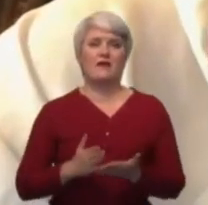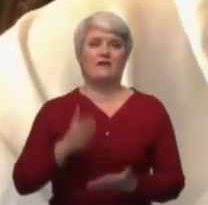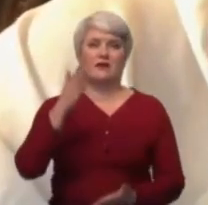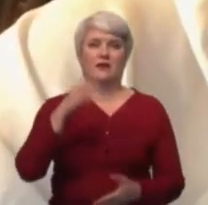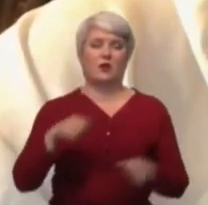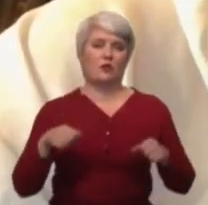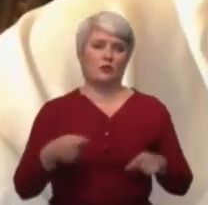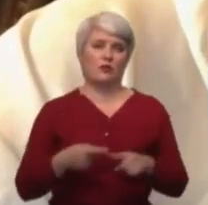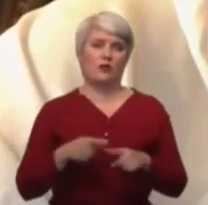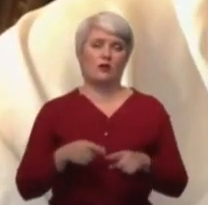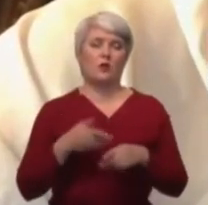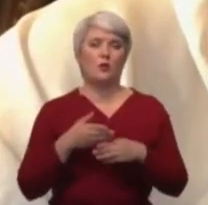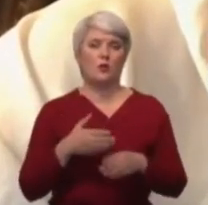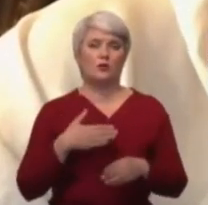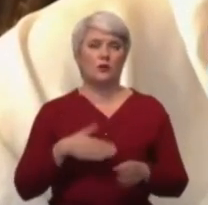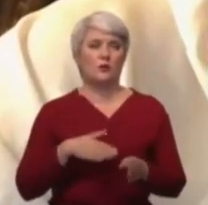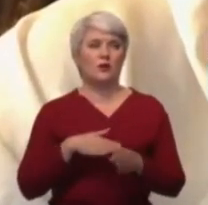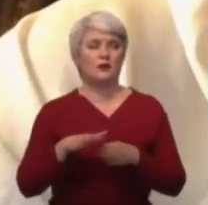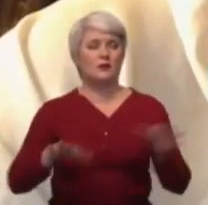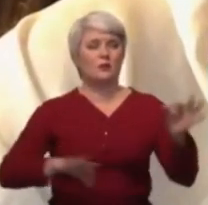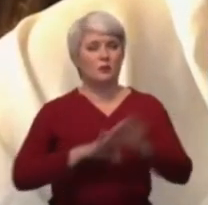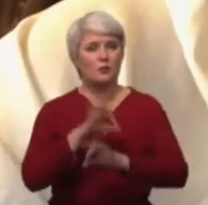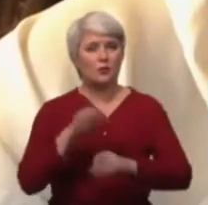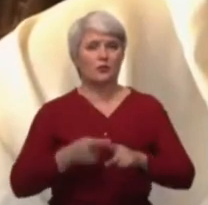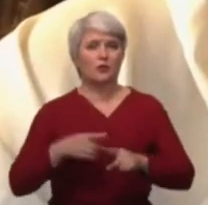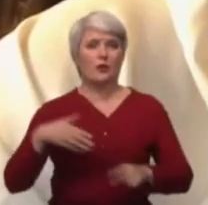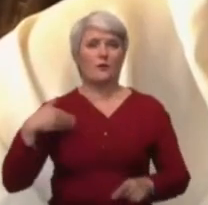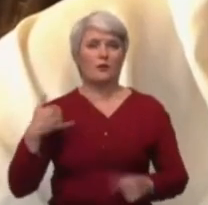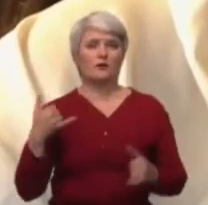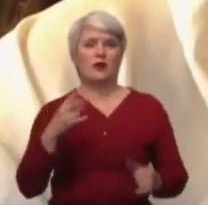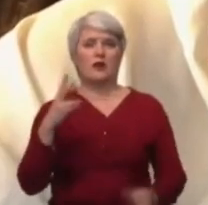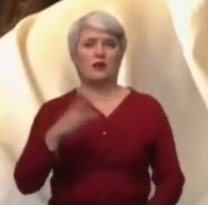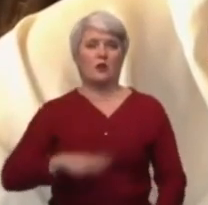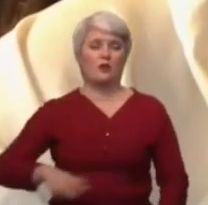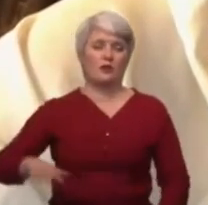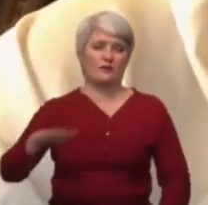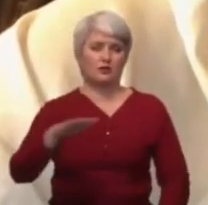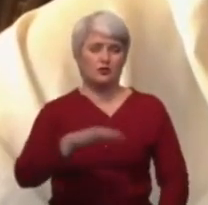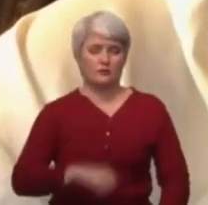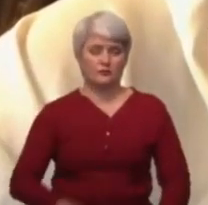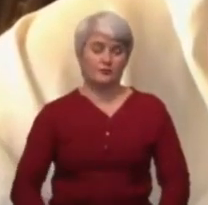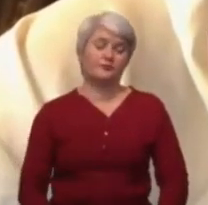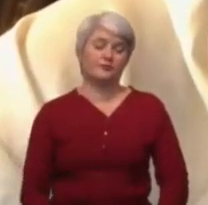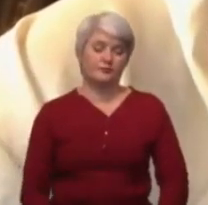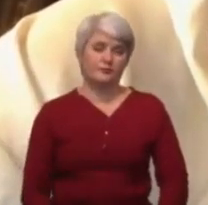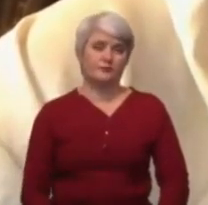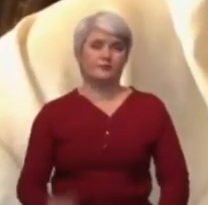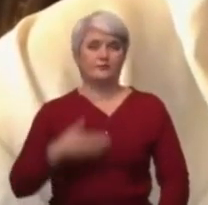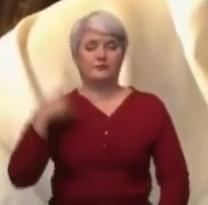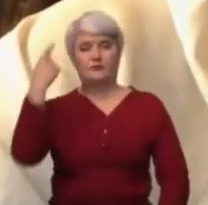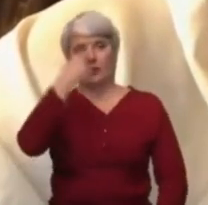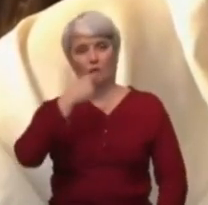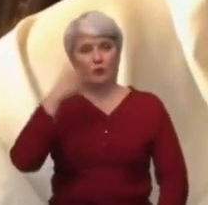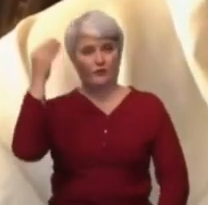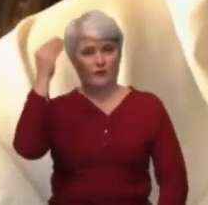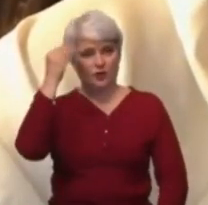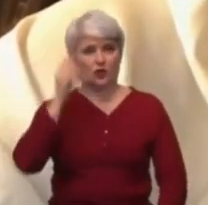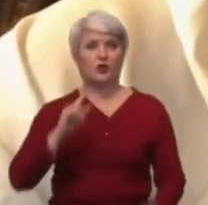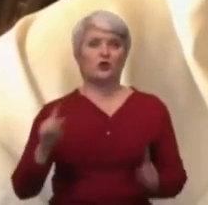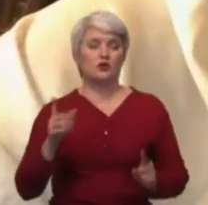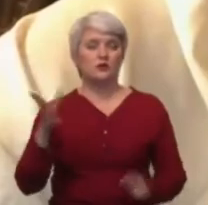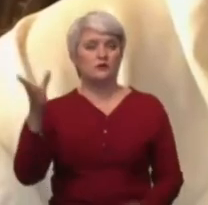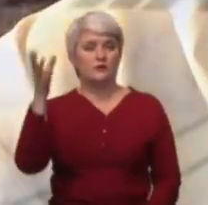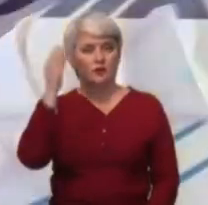і це допоможе нам для реалізації проєктів, які полезні для Миколаївича. Дякую. Друзі, ну насправді я особисто вважаю, що